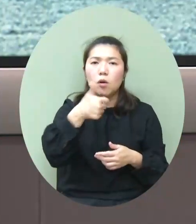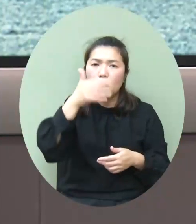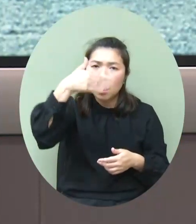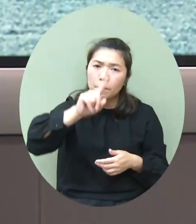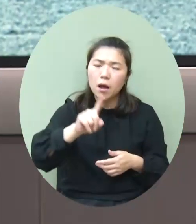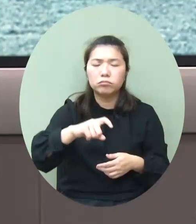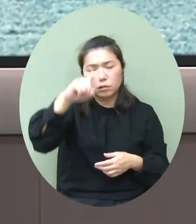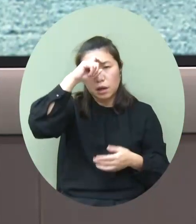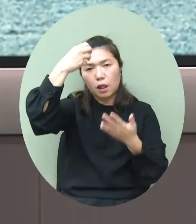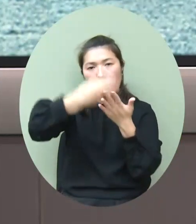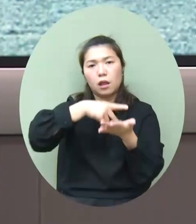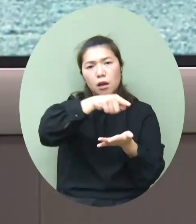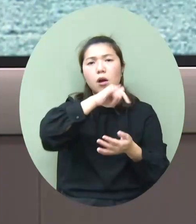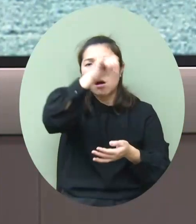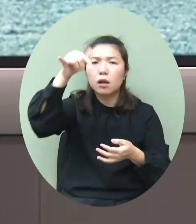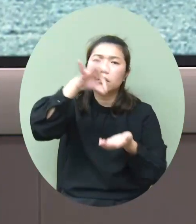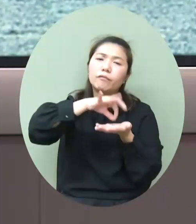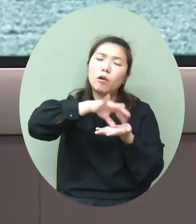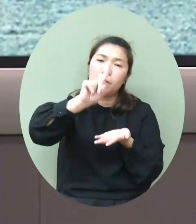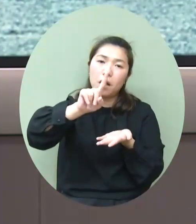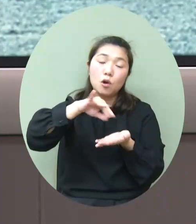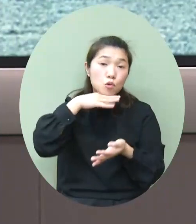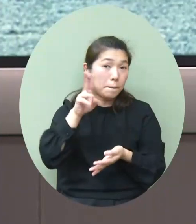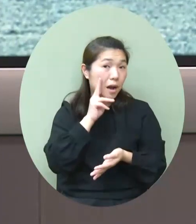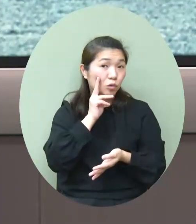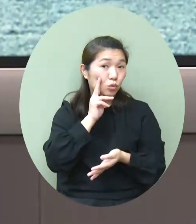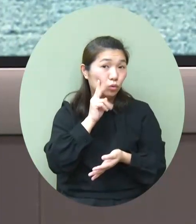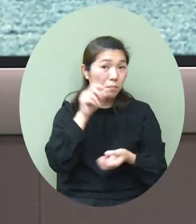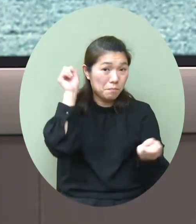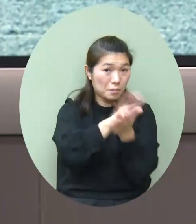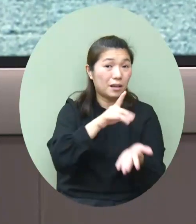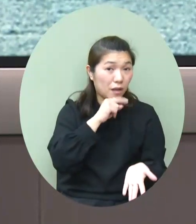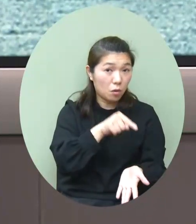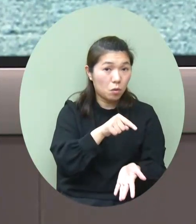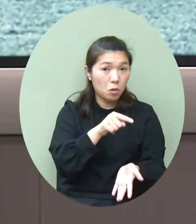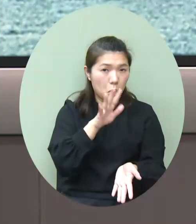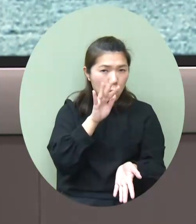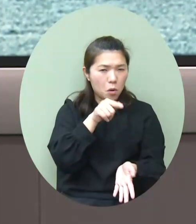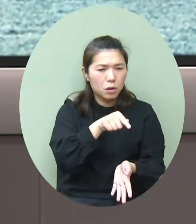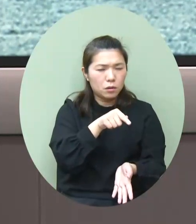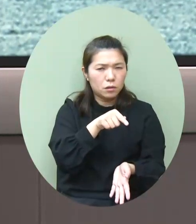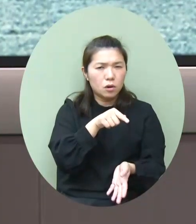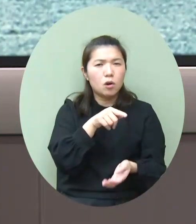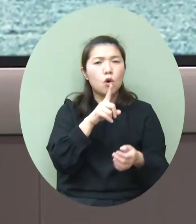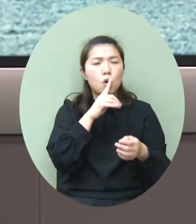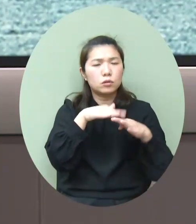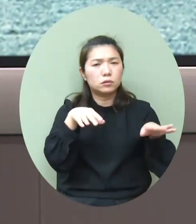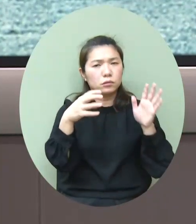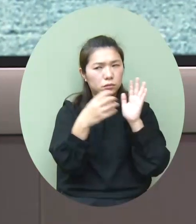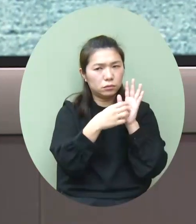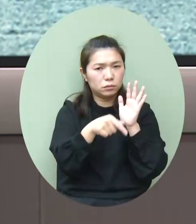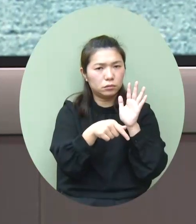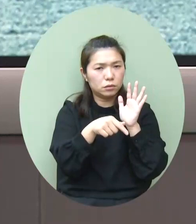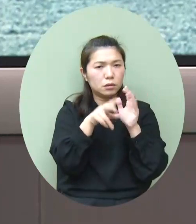场所的时候要扫描，可以记录他们到了哪个地方。如果